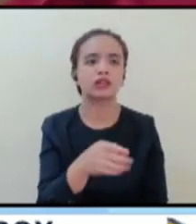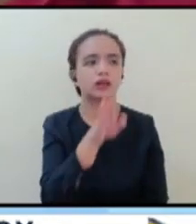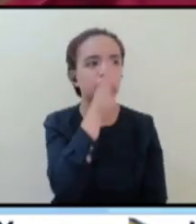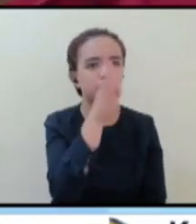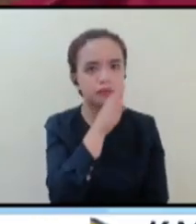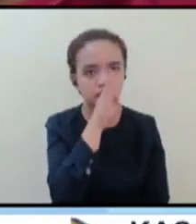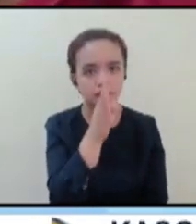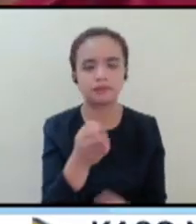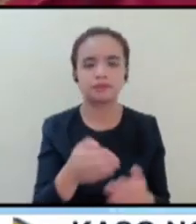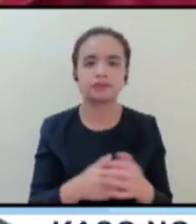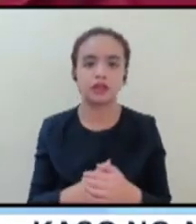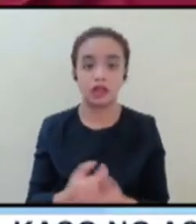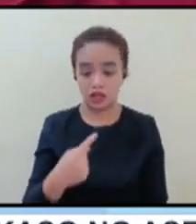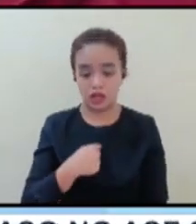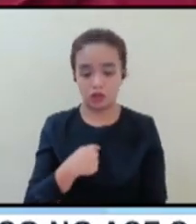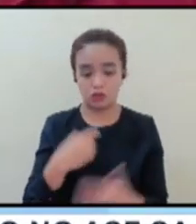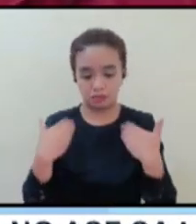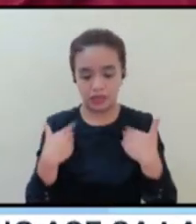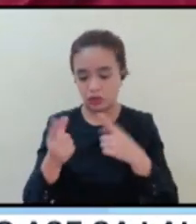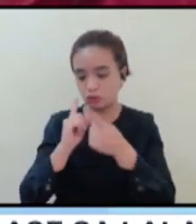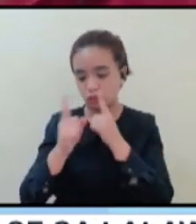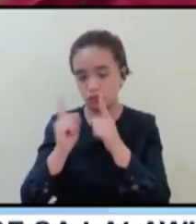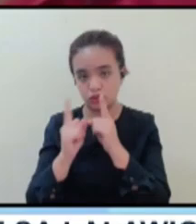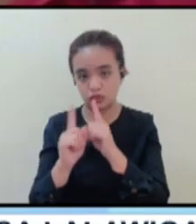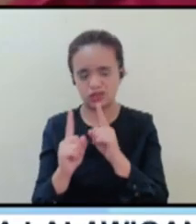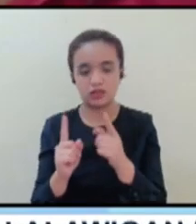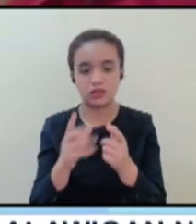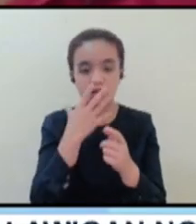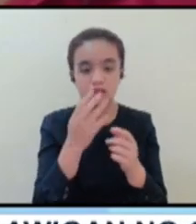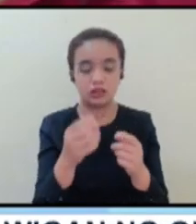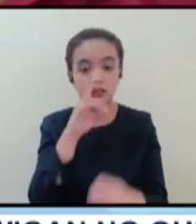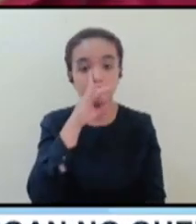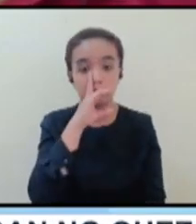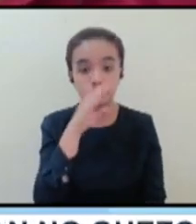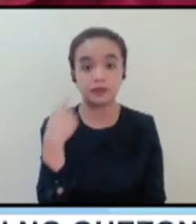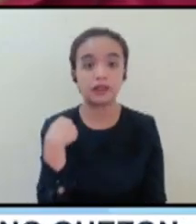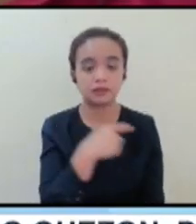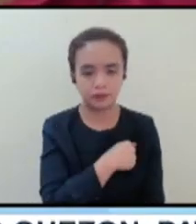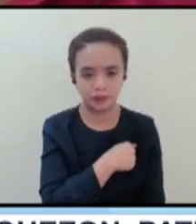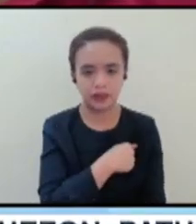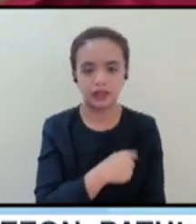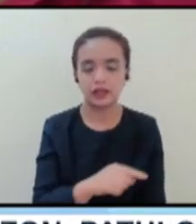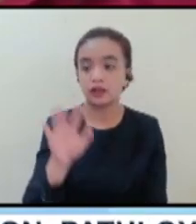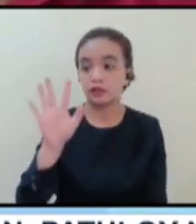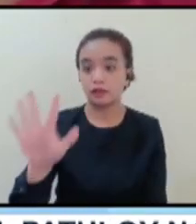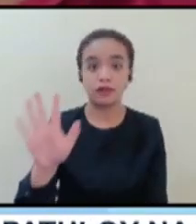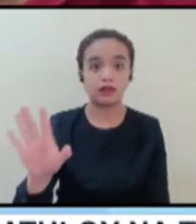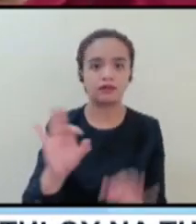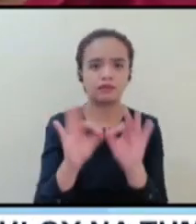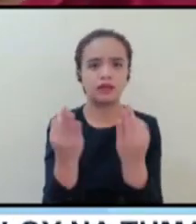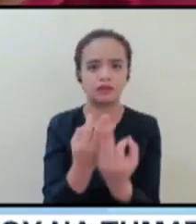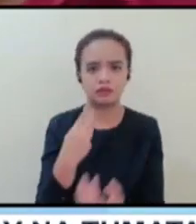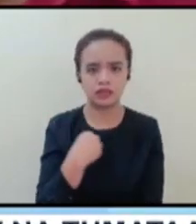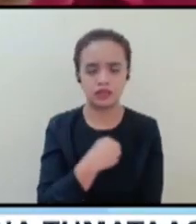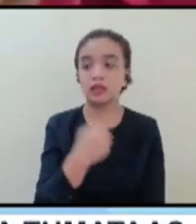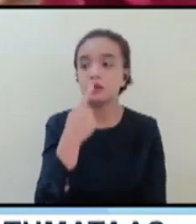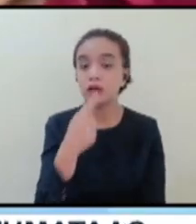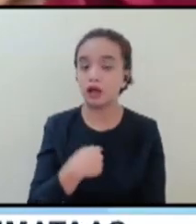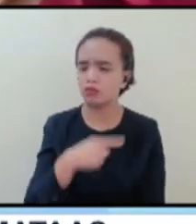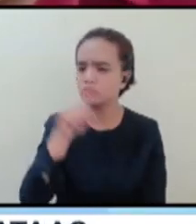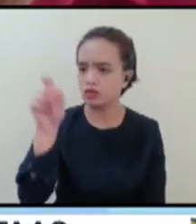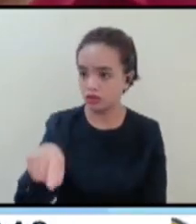breakfast. Ako may kinausap ako na kasambahay namin, 5 sila sa pamilya, tinanong kung kasya sa kanila